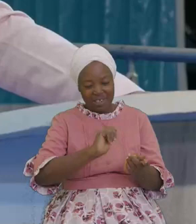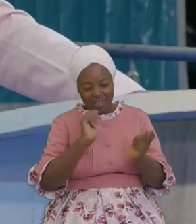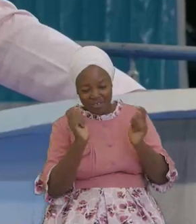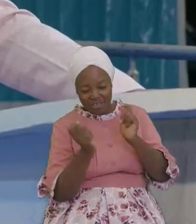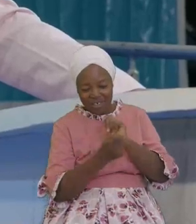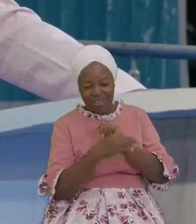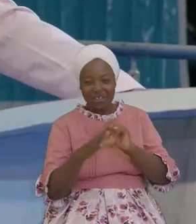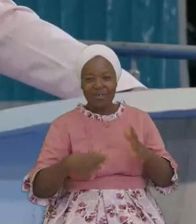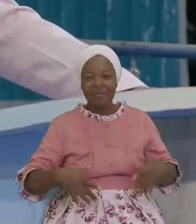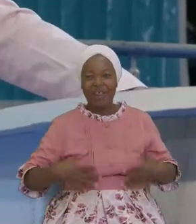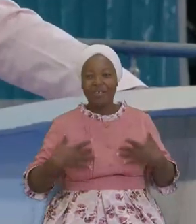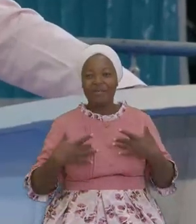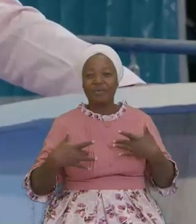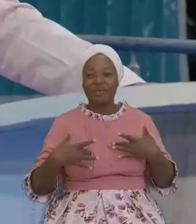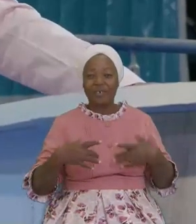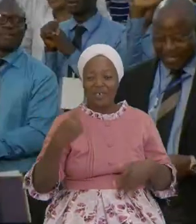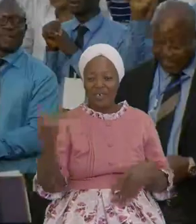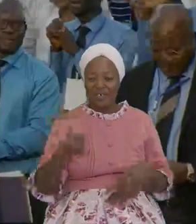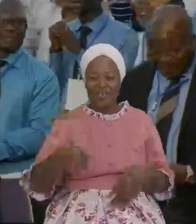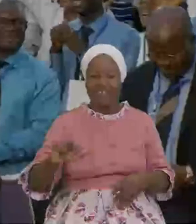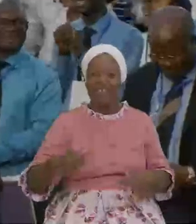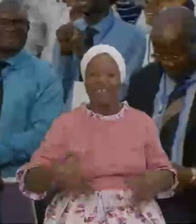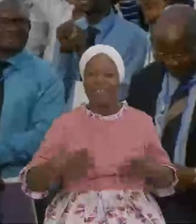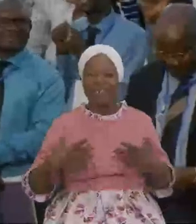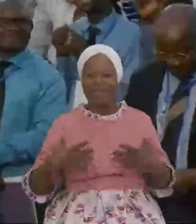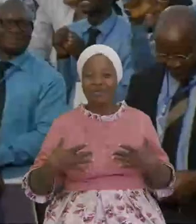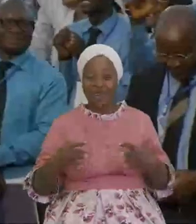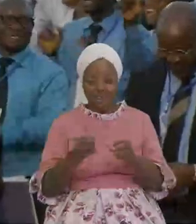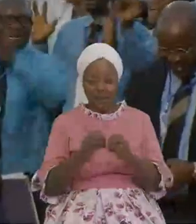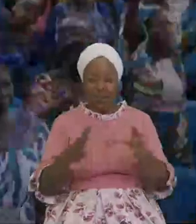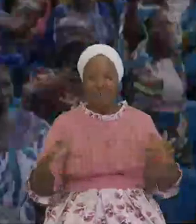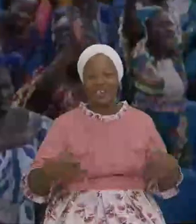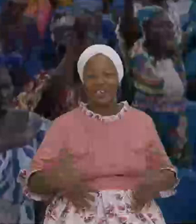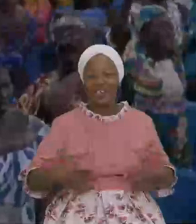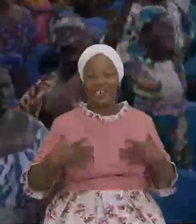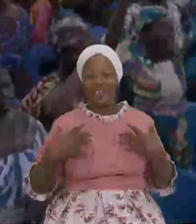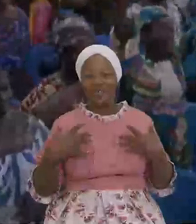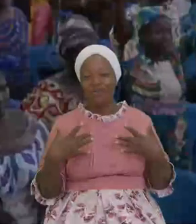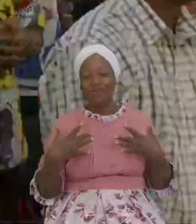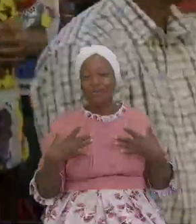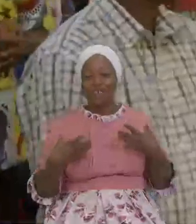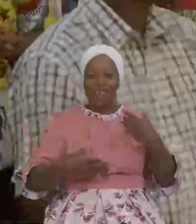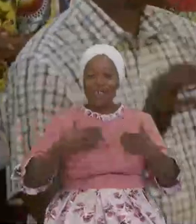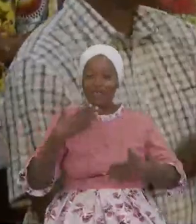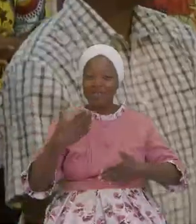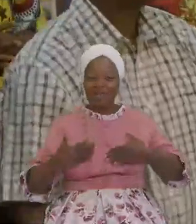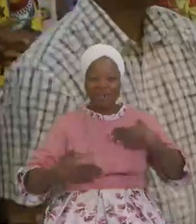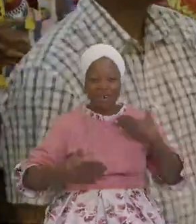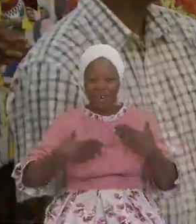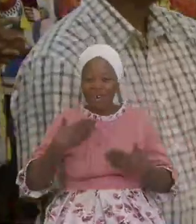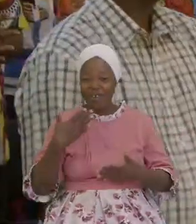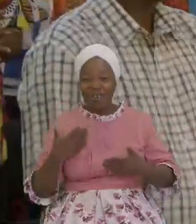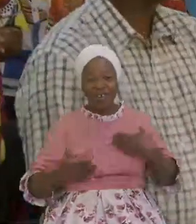salut, les changements de vie, la vie éternelle, la vie